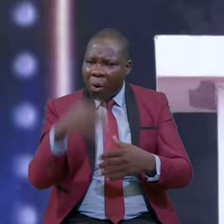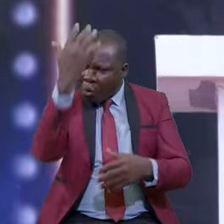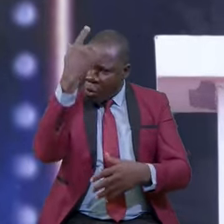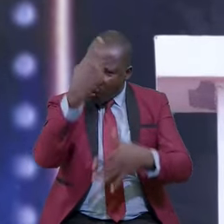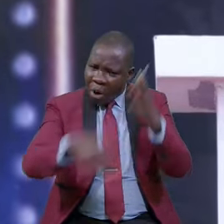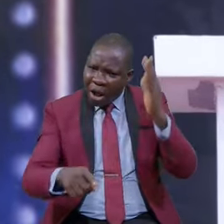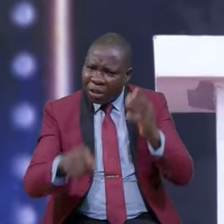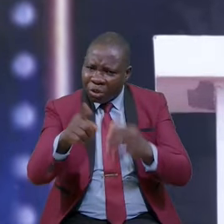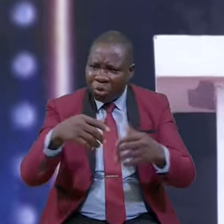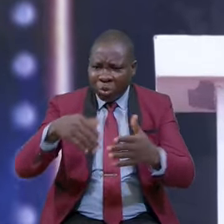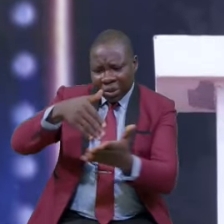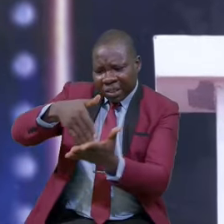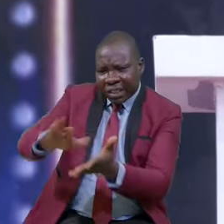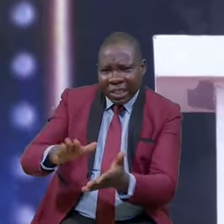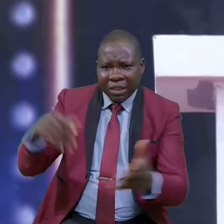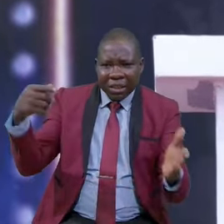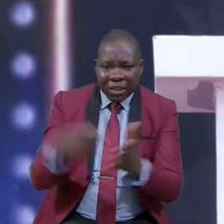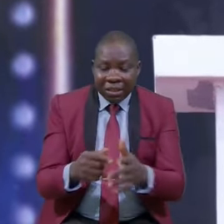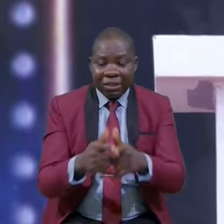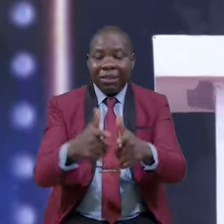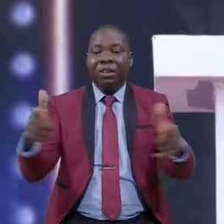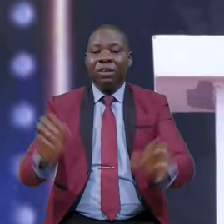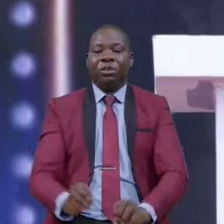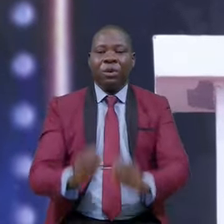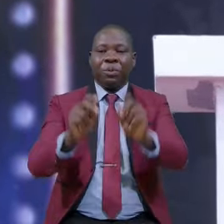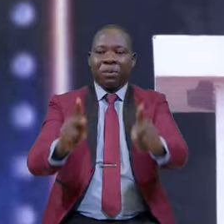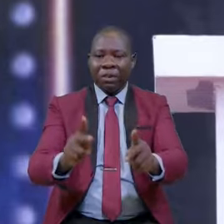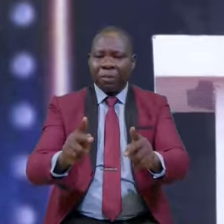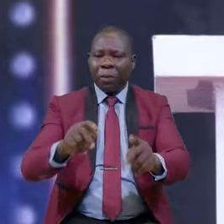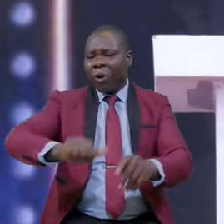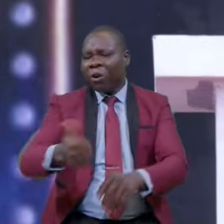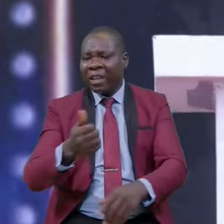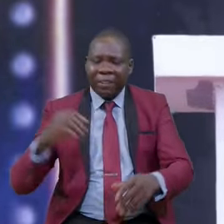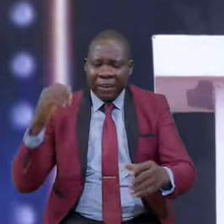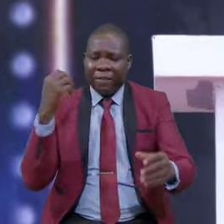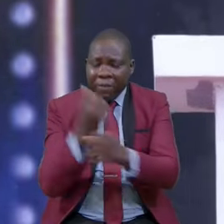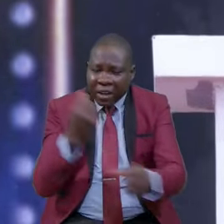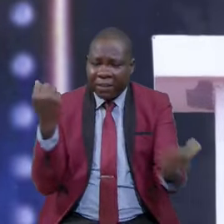On t'a donné ça gratuitement à Londres. Est-ce que tu vas laisser ça?